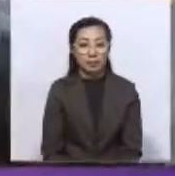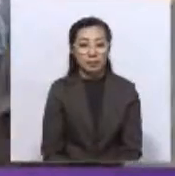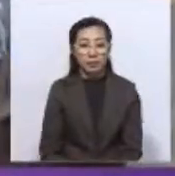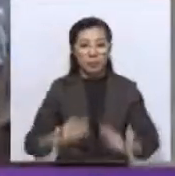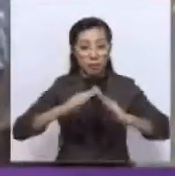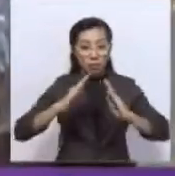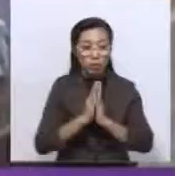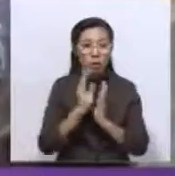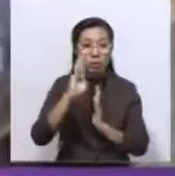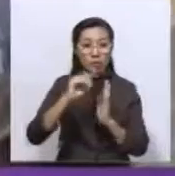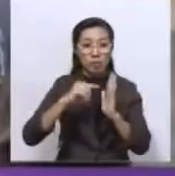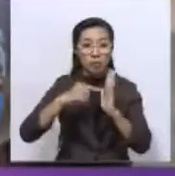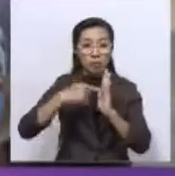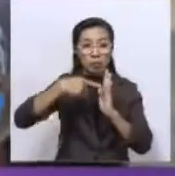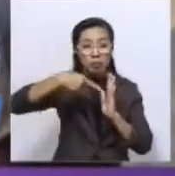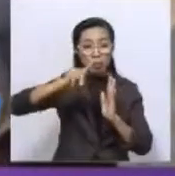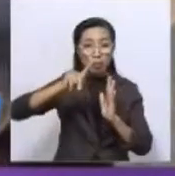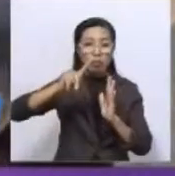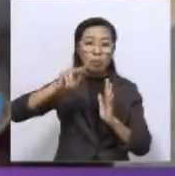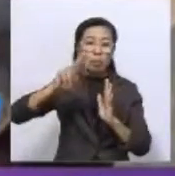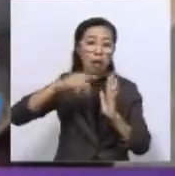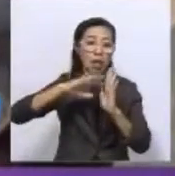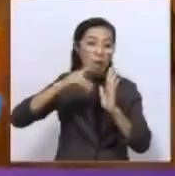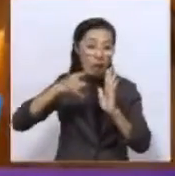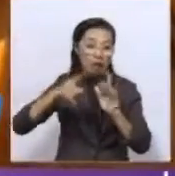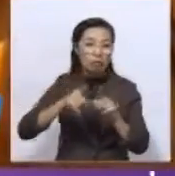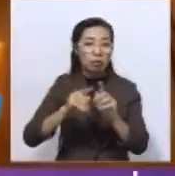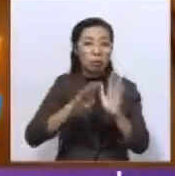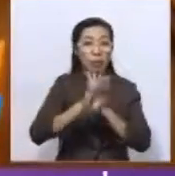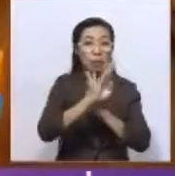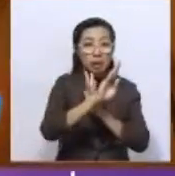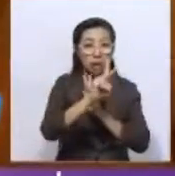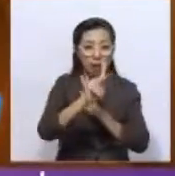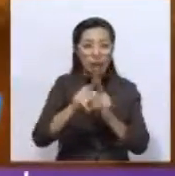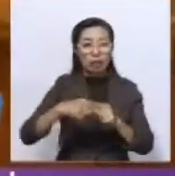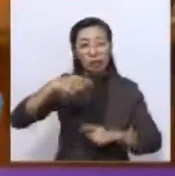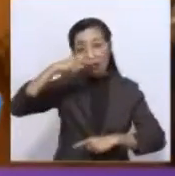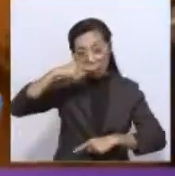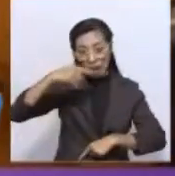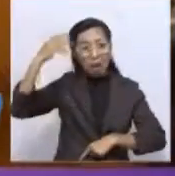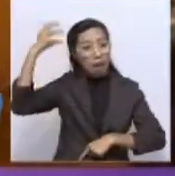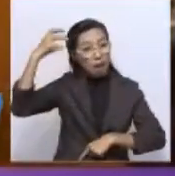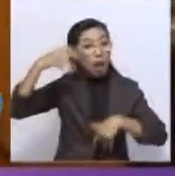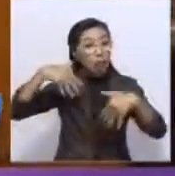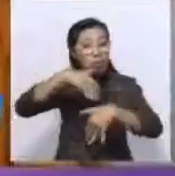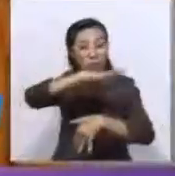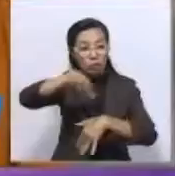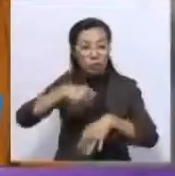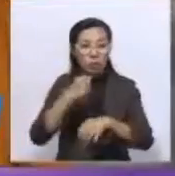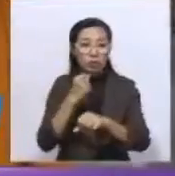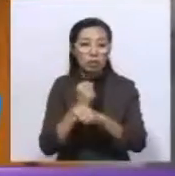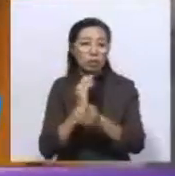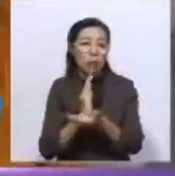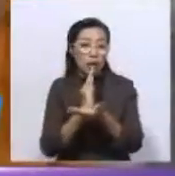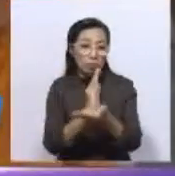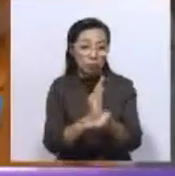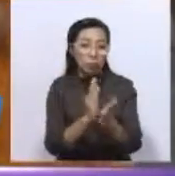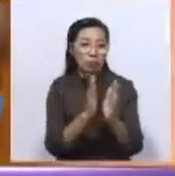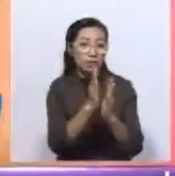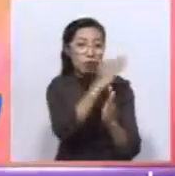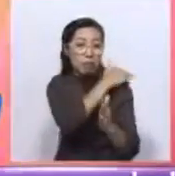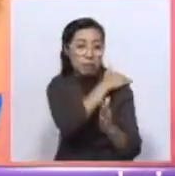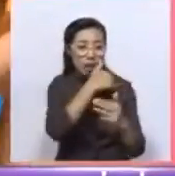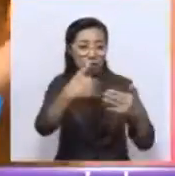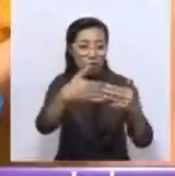บุพราชสโมสรจังหวัดบึงกาฬชาวไทยและชาวลาวที่อาศัยอยู่ในจังหวัดบึงกาฬร่วมกันทำบุญตักบาตรข้าวสารอาหาร